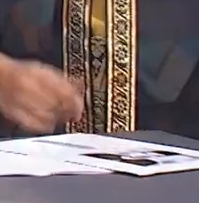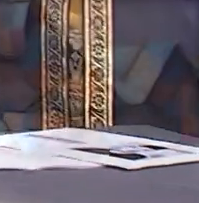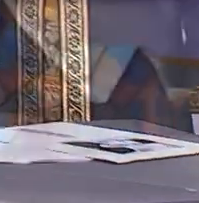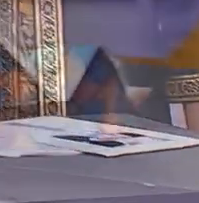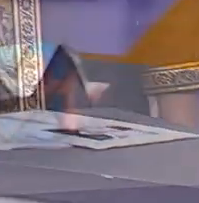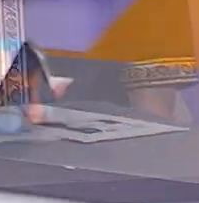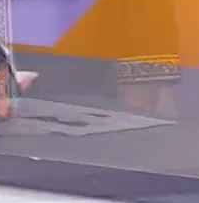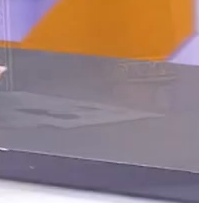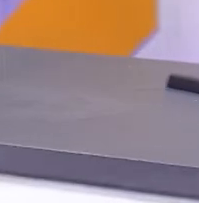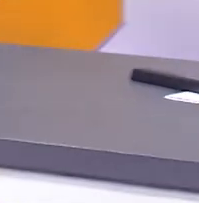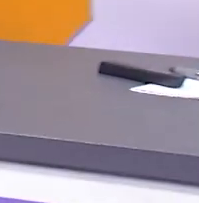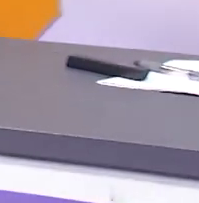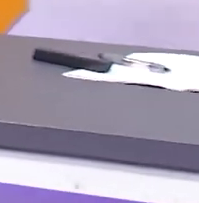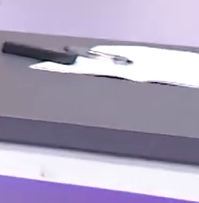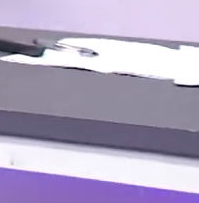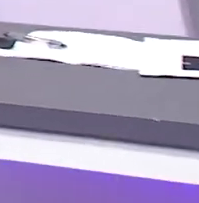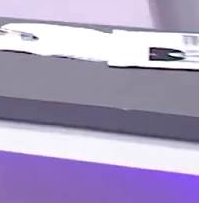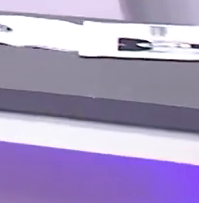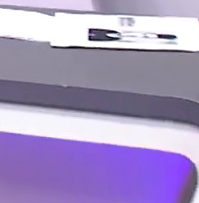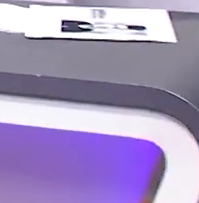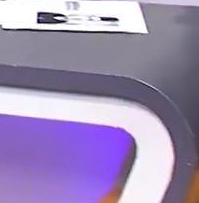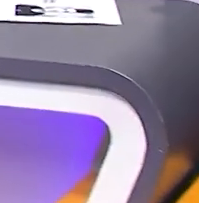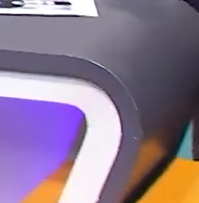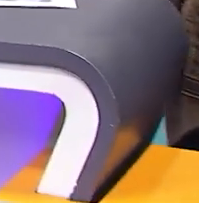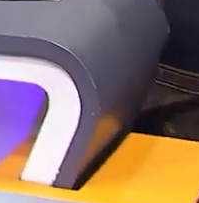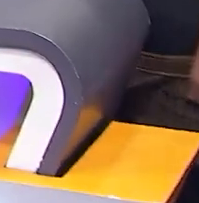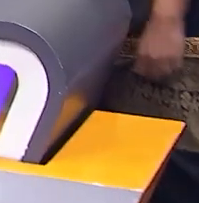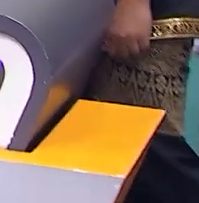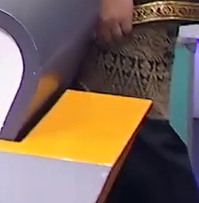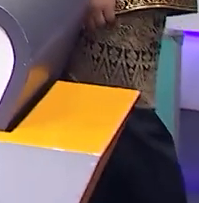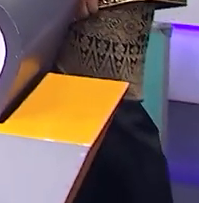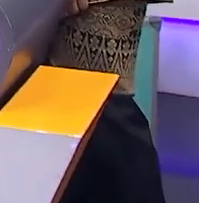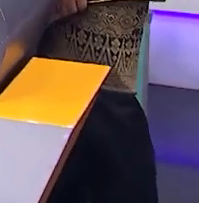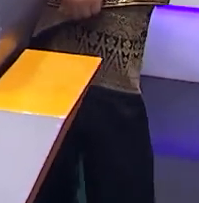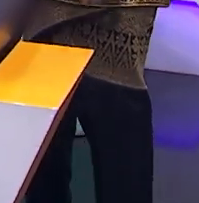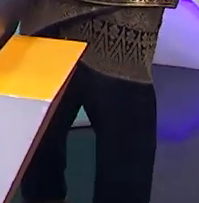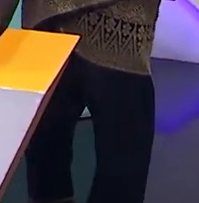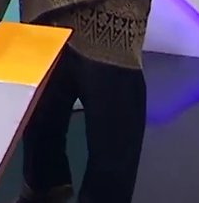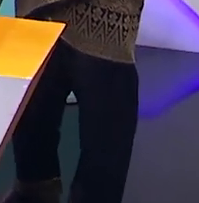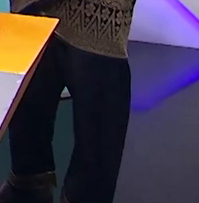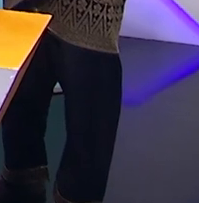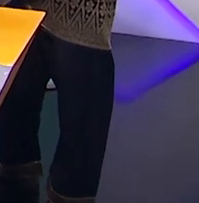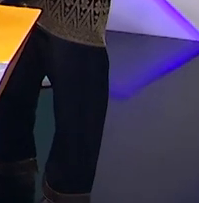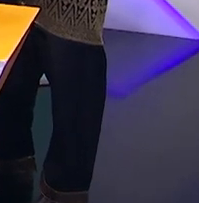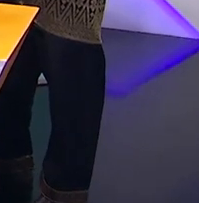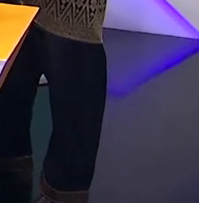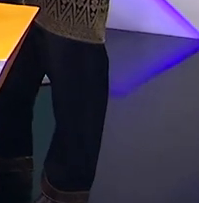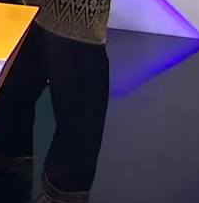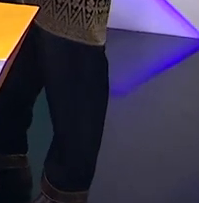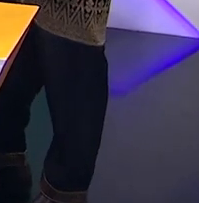jalur Gemilang di bawah naunganmu jalur Gemilang kami semua